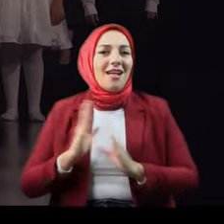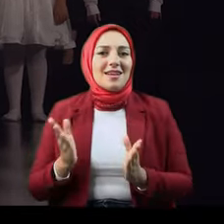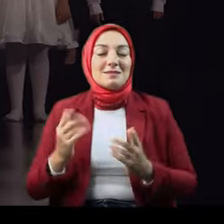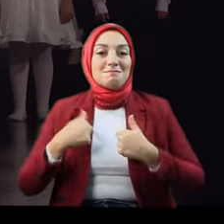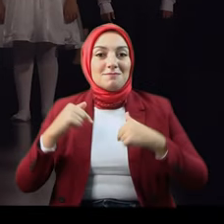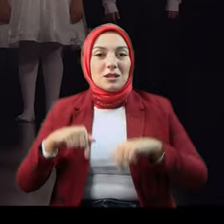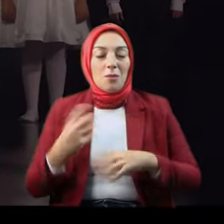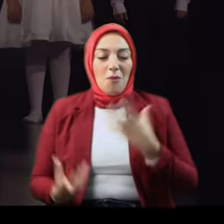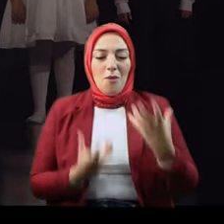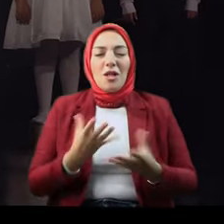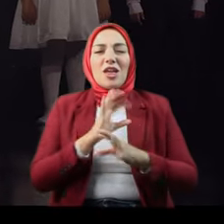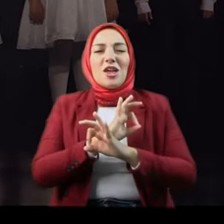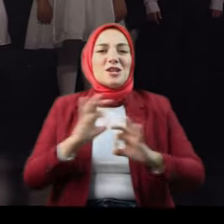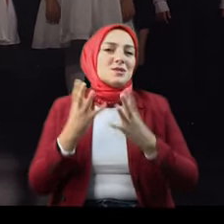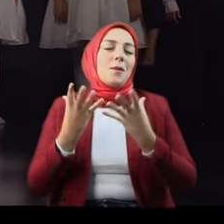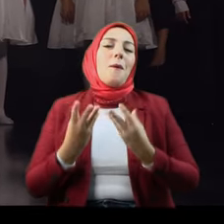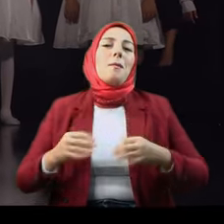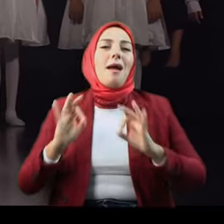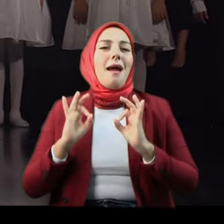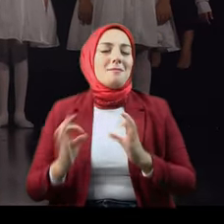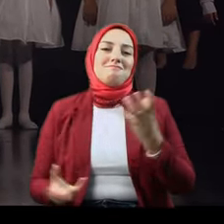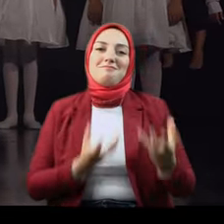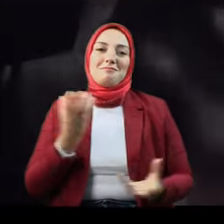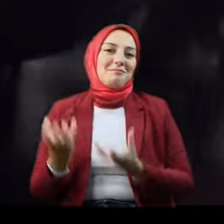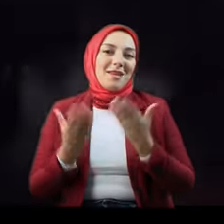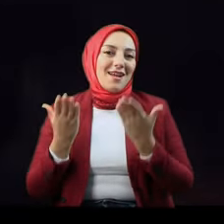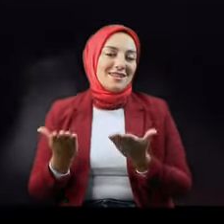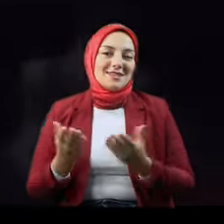Bizdeki bu yangın hiç Sönmez hep